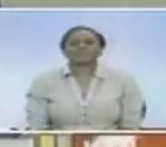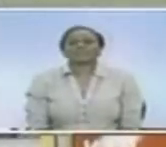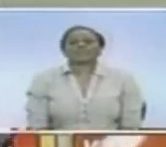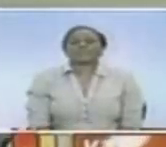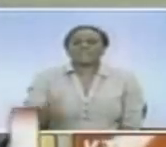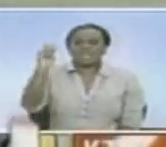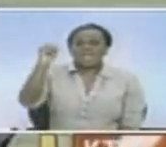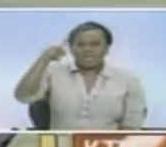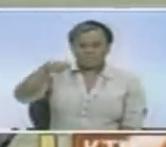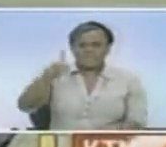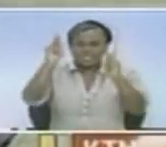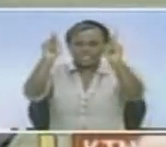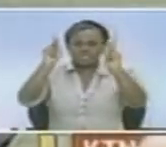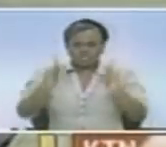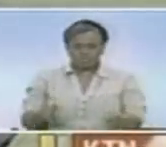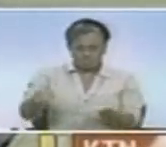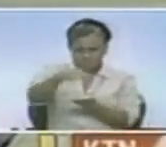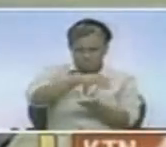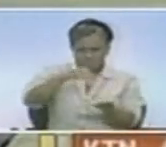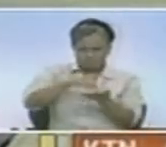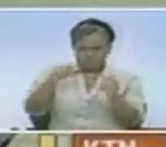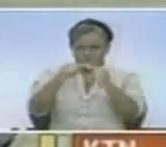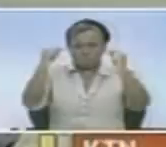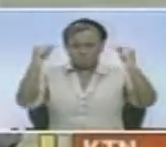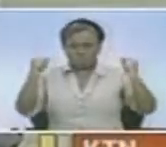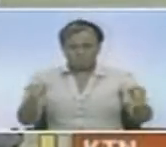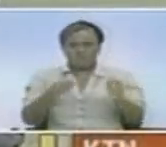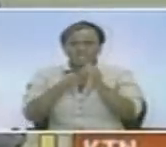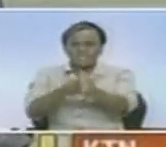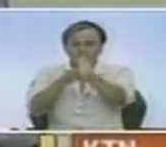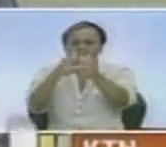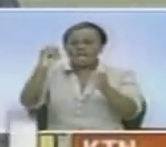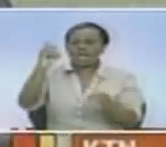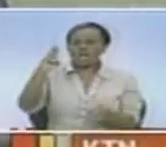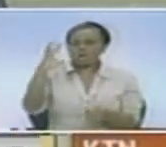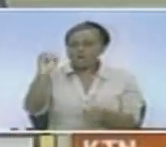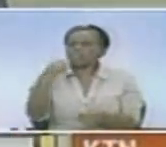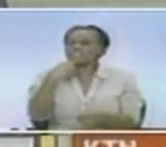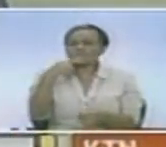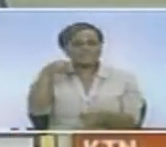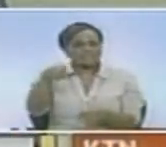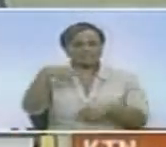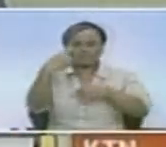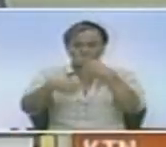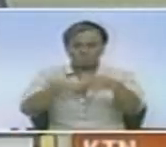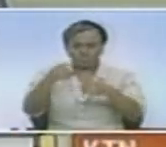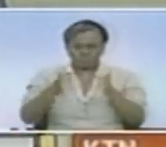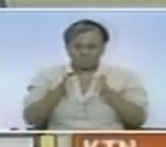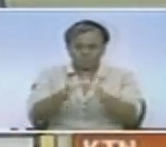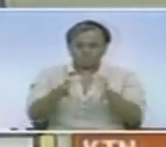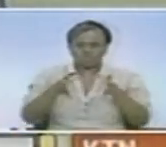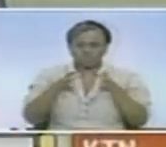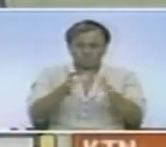Mbunge wa Kisumu ya Kati Ken Obura ametofautiana na uongozi wa CORD na kusema kwamba ataendelea kusukuma ule mswada